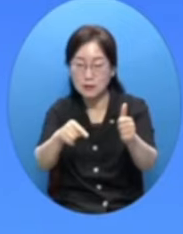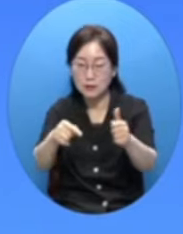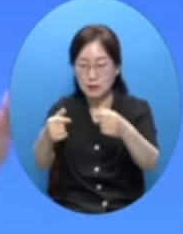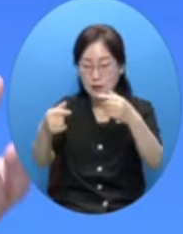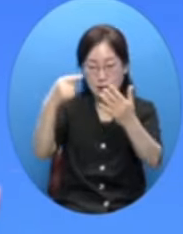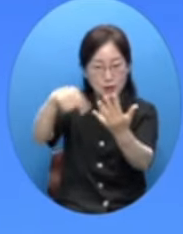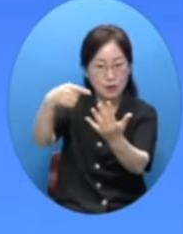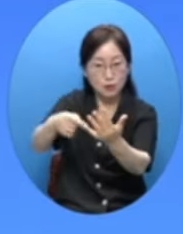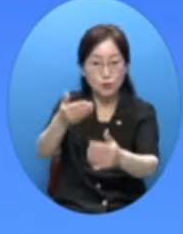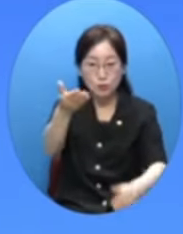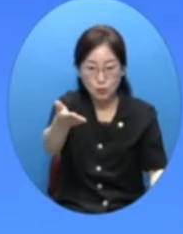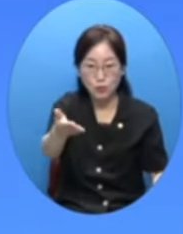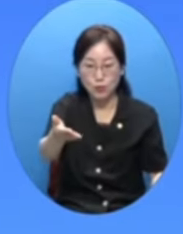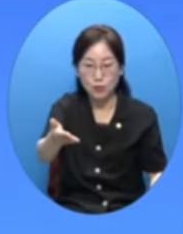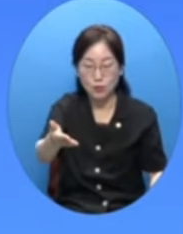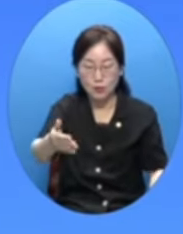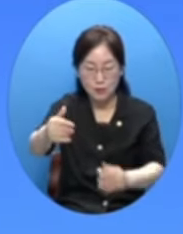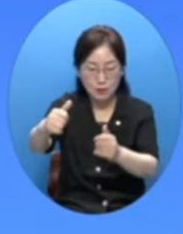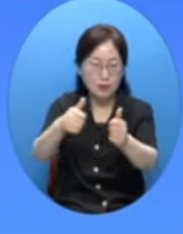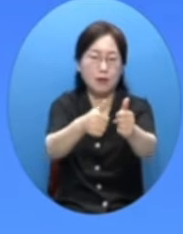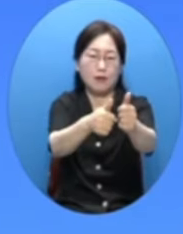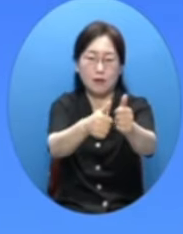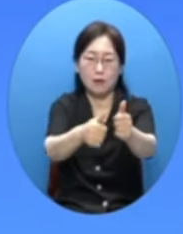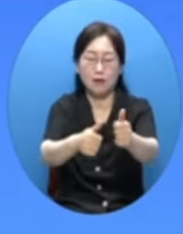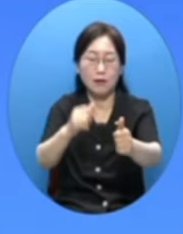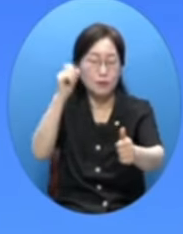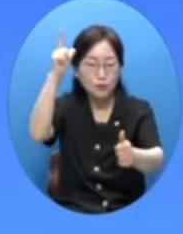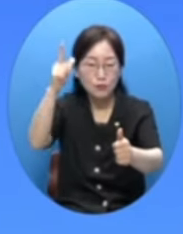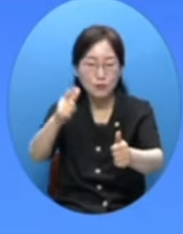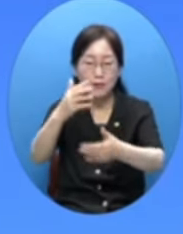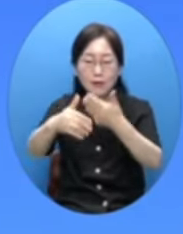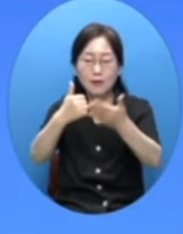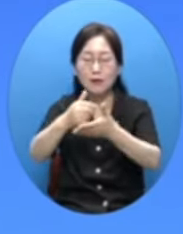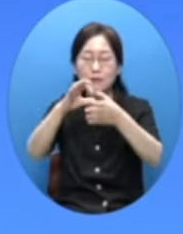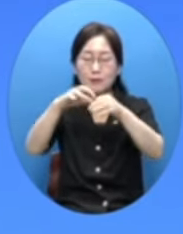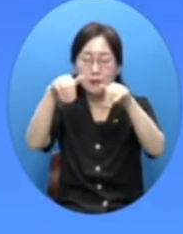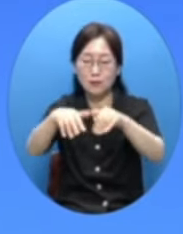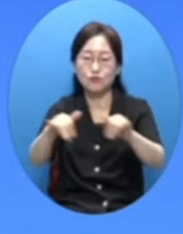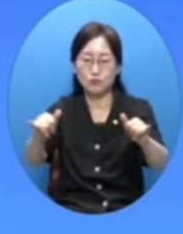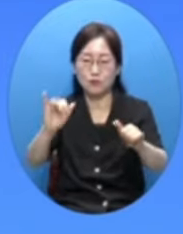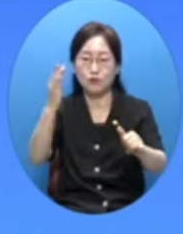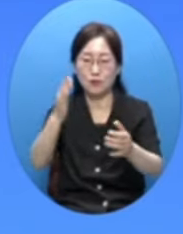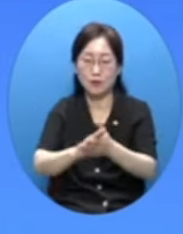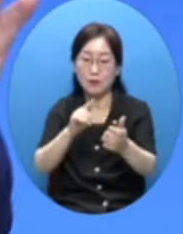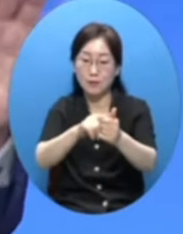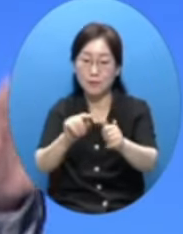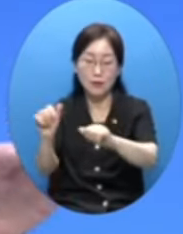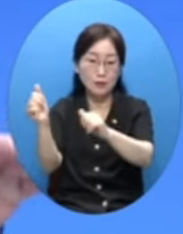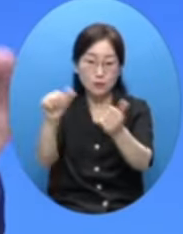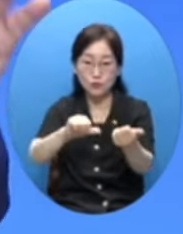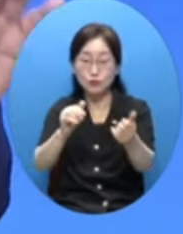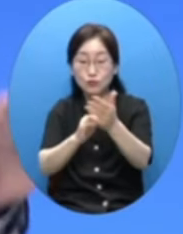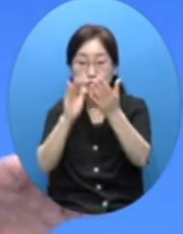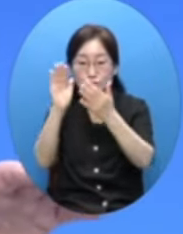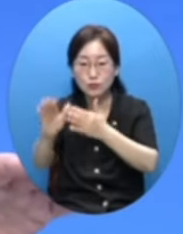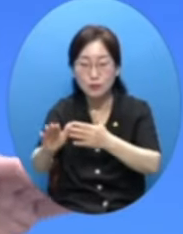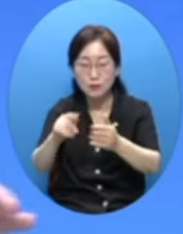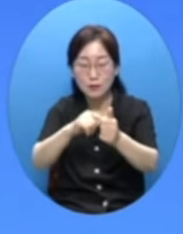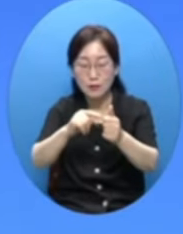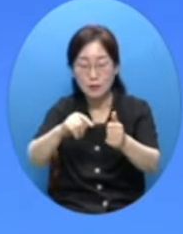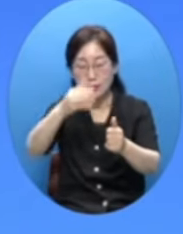따라서 훌륭한 하나님 일꾼으로 세워졌습니다. 그가 죽고 난 다음 젊을 때 그렇게 방탕했던